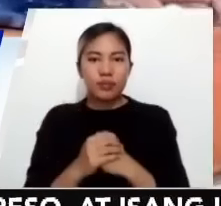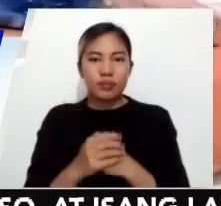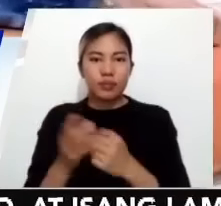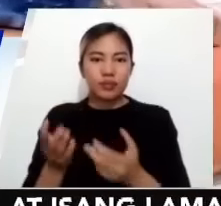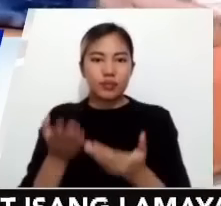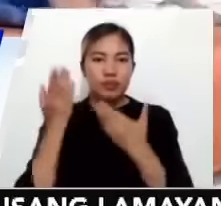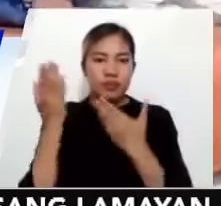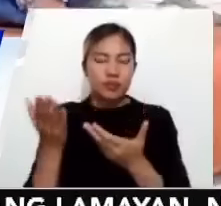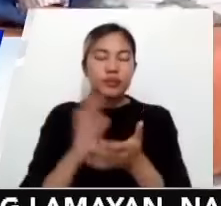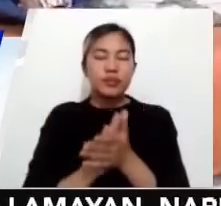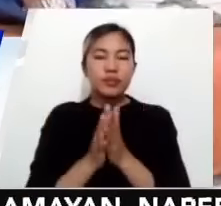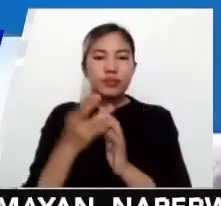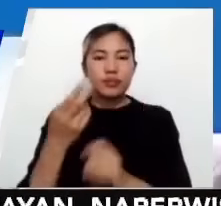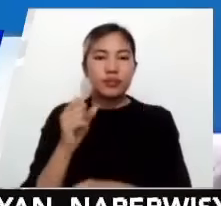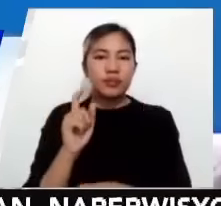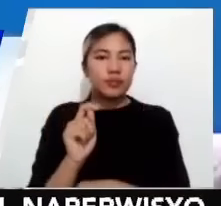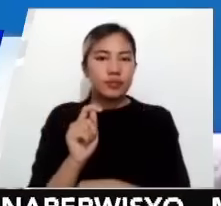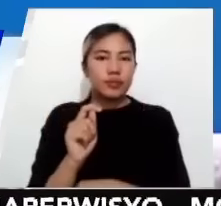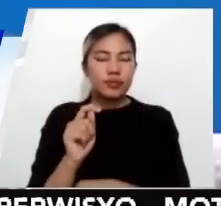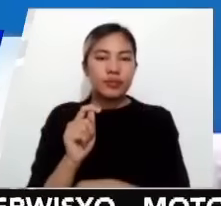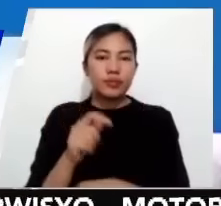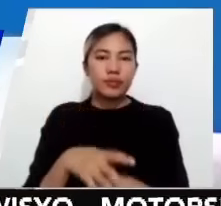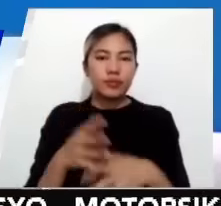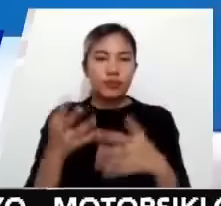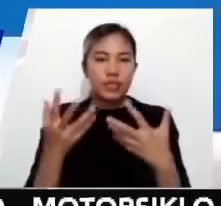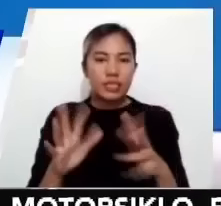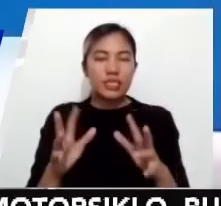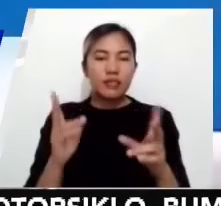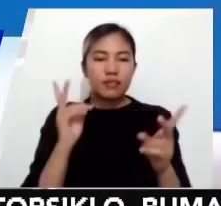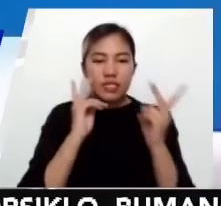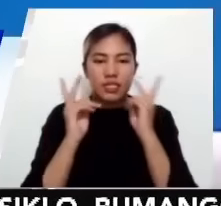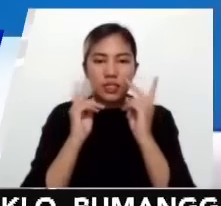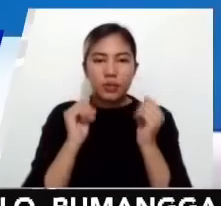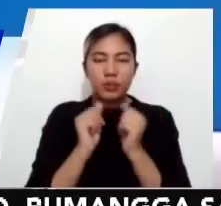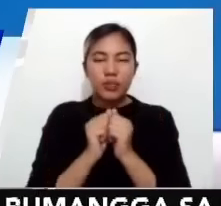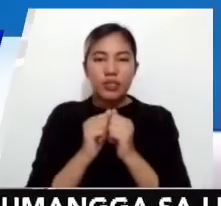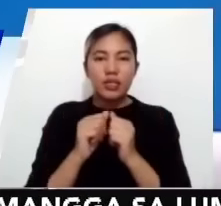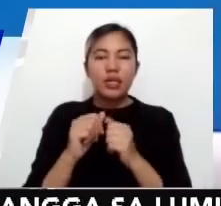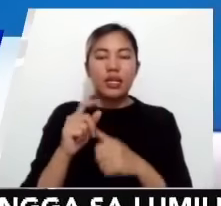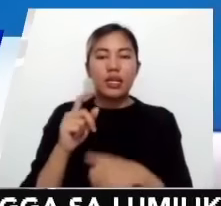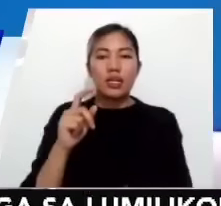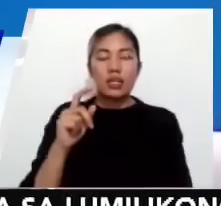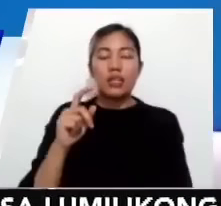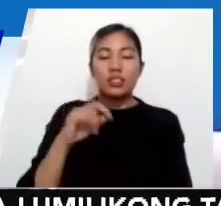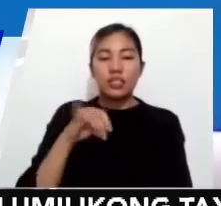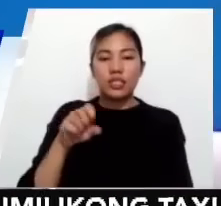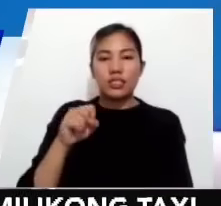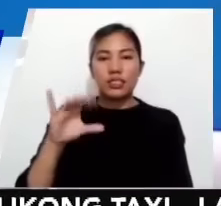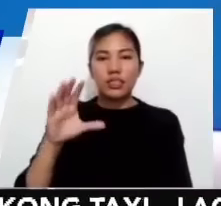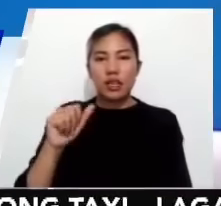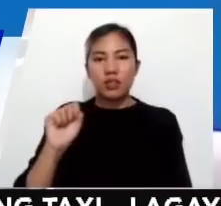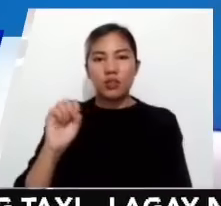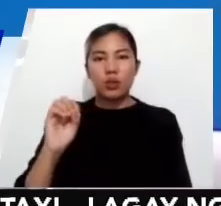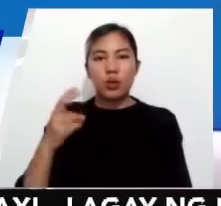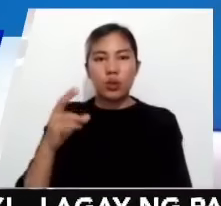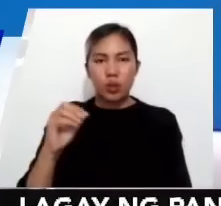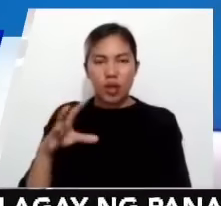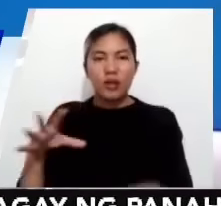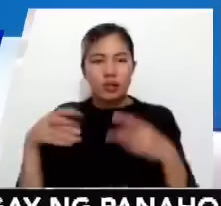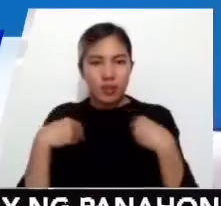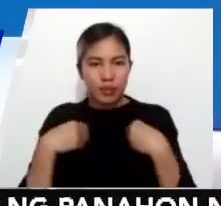ng morning show matapos niyang bumisita kay Miss Jessica Soho. Tinanggap ito ni Miriam dahil sa magandang opportunity